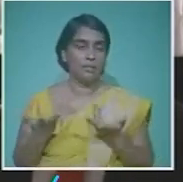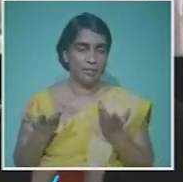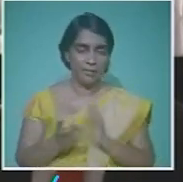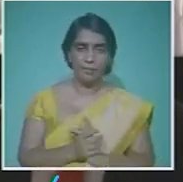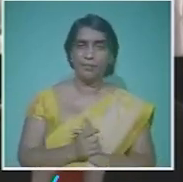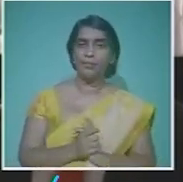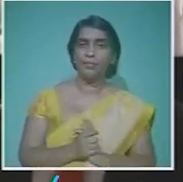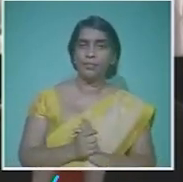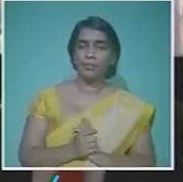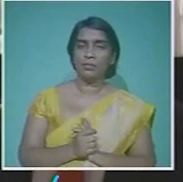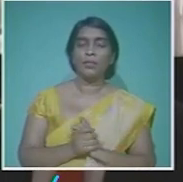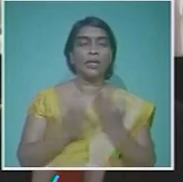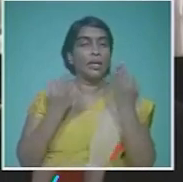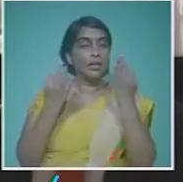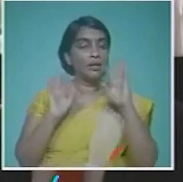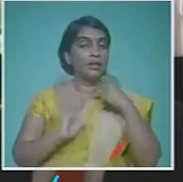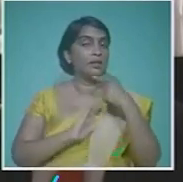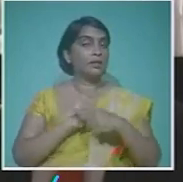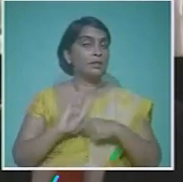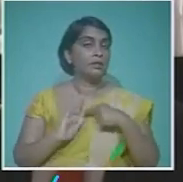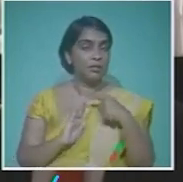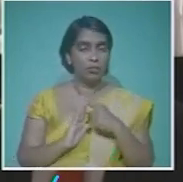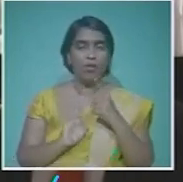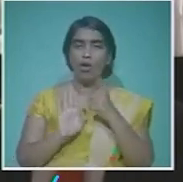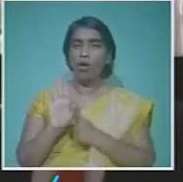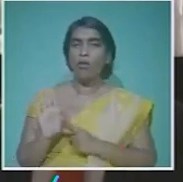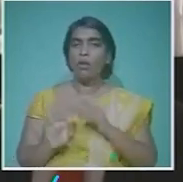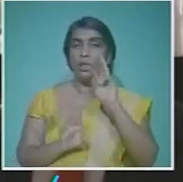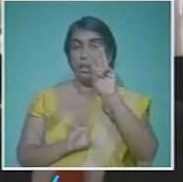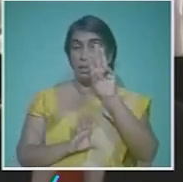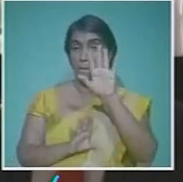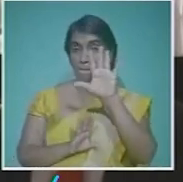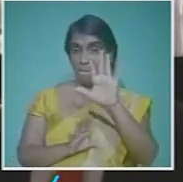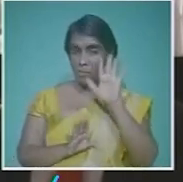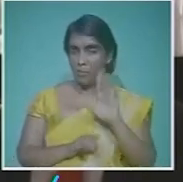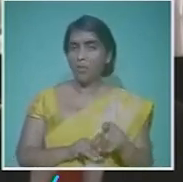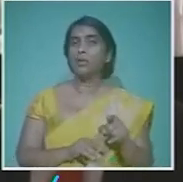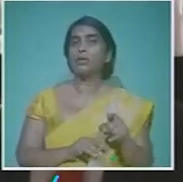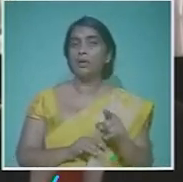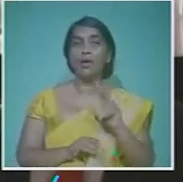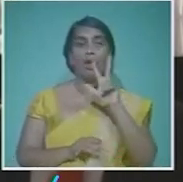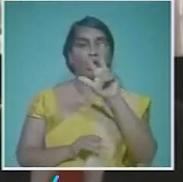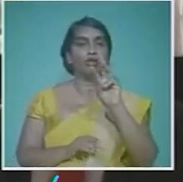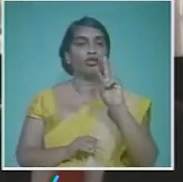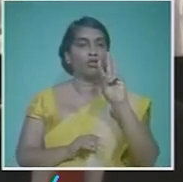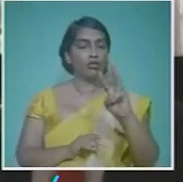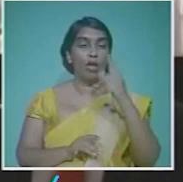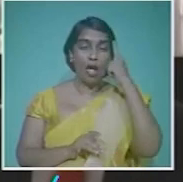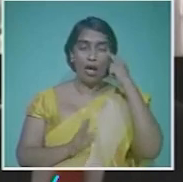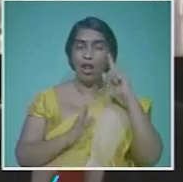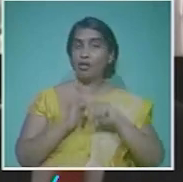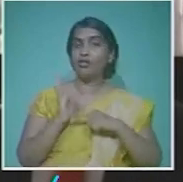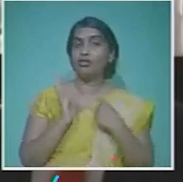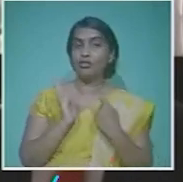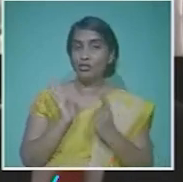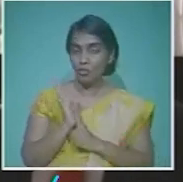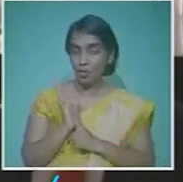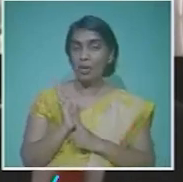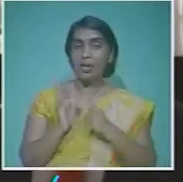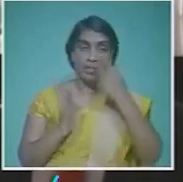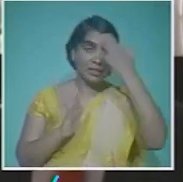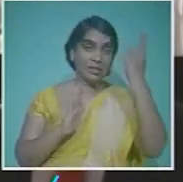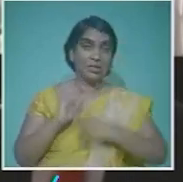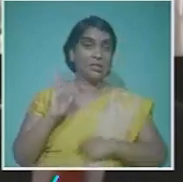බැරුව. නිදහස් ශ්‍රී ලංකාවට අවුරුදු 35 වෙනකොට 83 කළු ජූලිය යාපනයේ